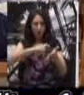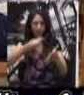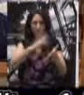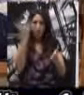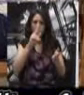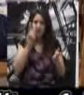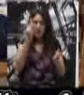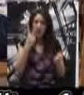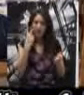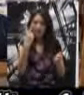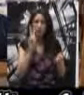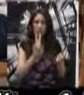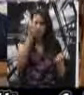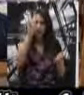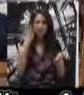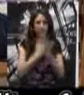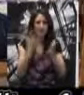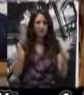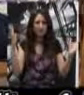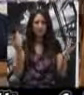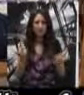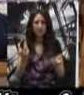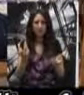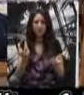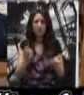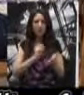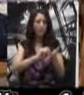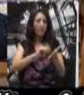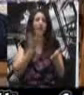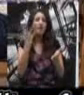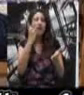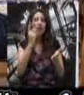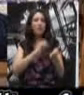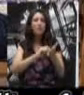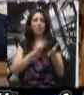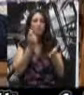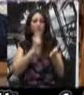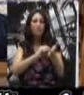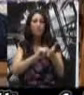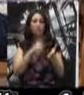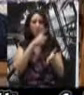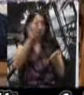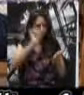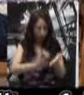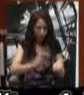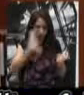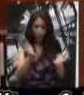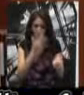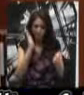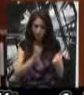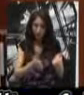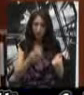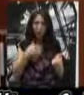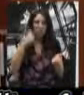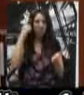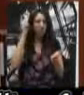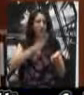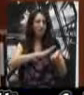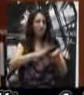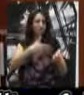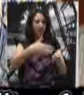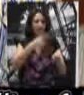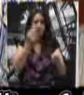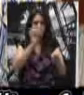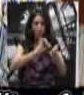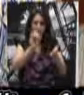كانش قدامي غير كده. طب الوصل مكتوب فيه كام؟ الوصل مش عارفه ده. بتمضي كده على طول؟ ما وصمني على